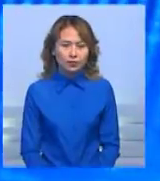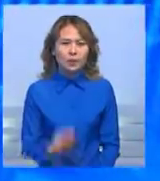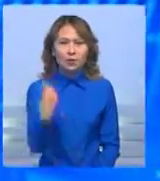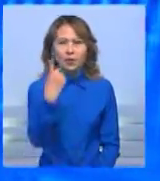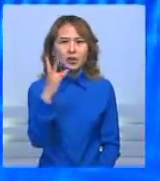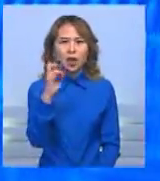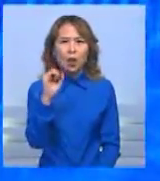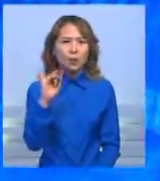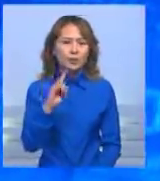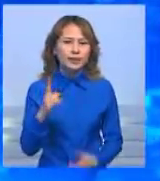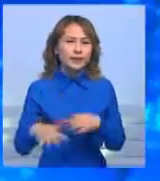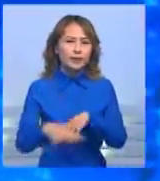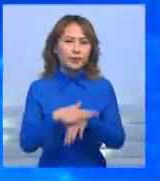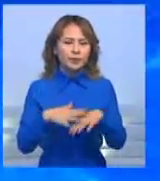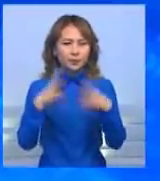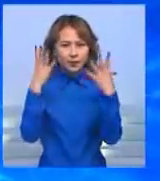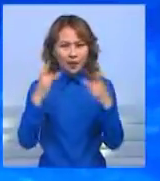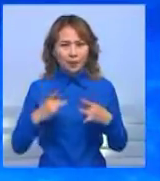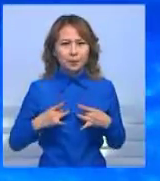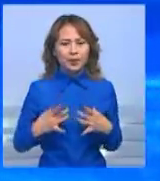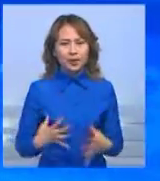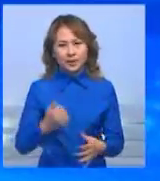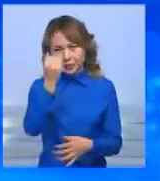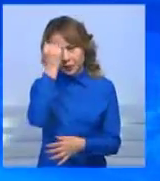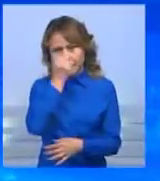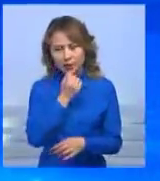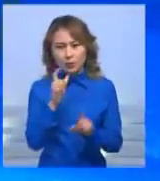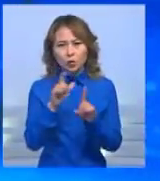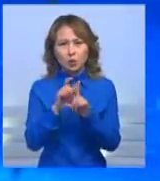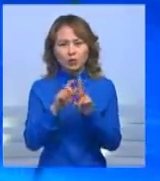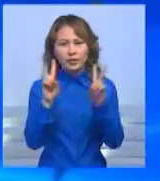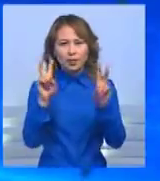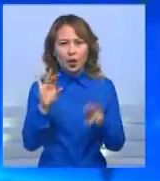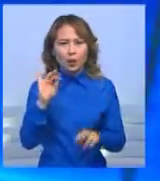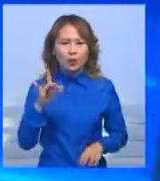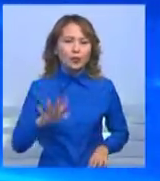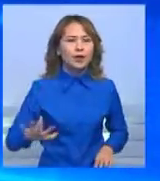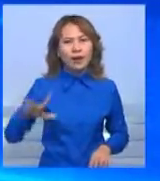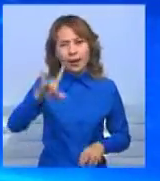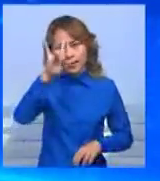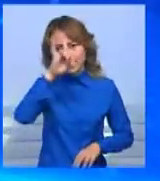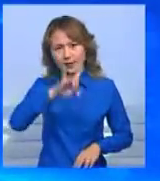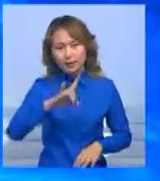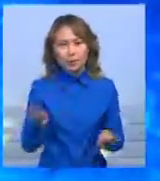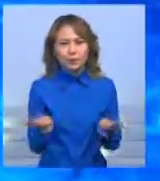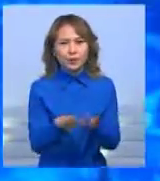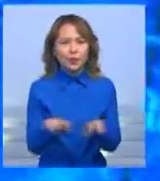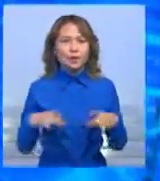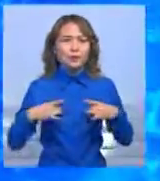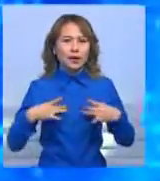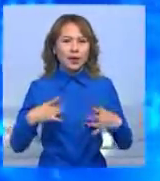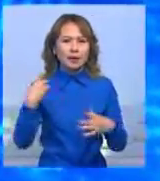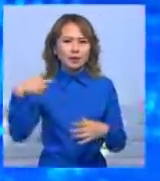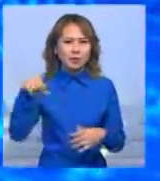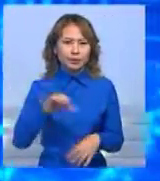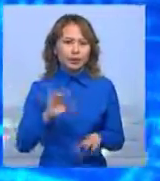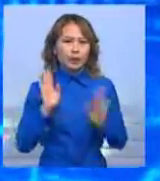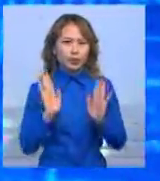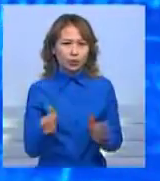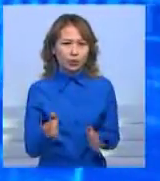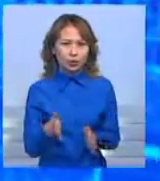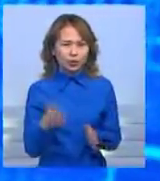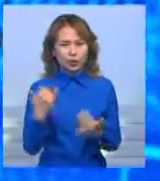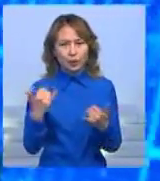Бірінші наурыз елімізде алғыс айту күні. Осыған орай оңтүстік Қазақстан облысында бұл мереке апта бойы аталып